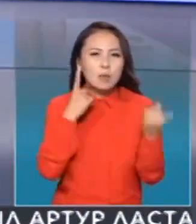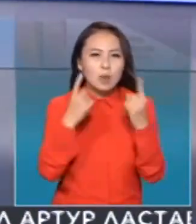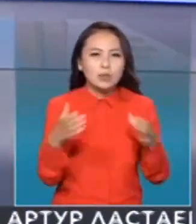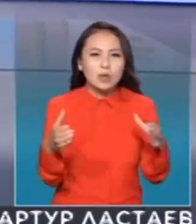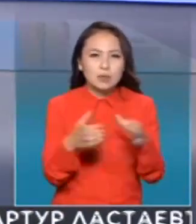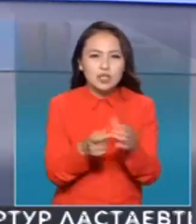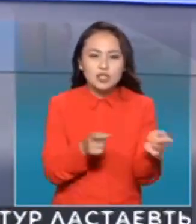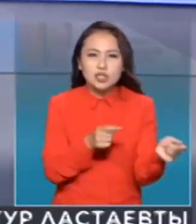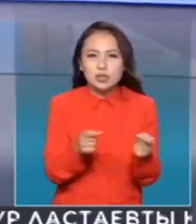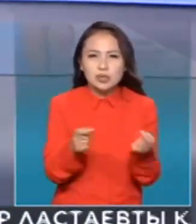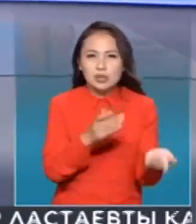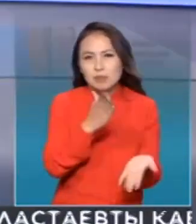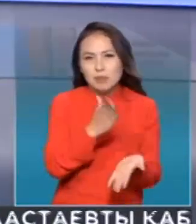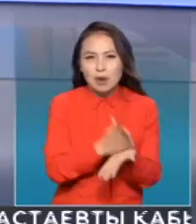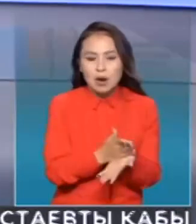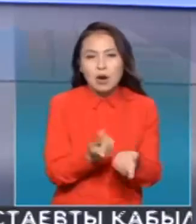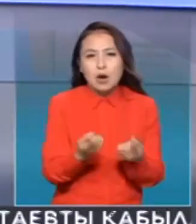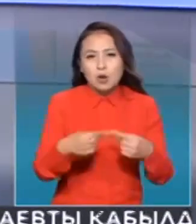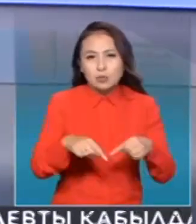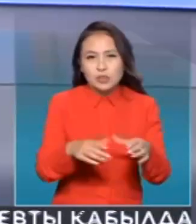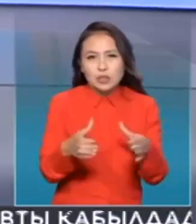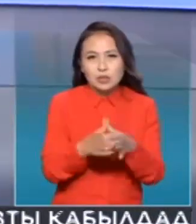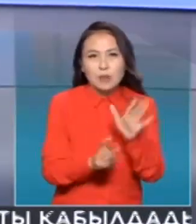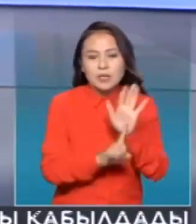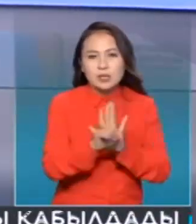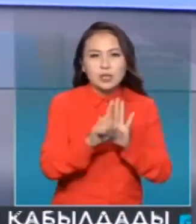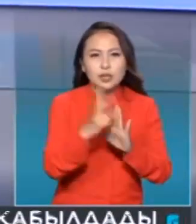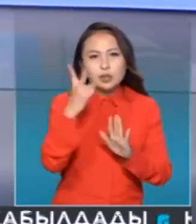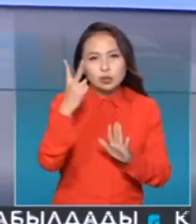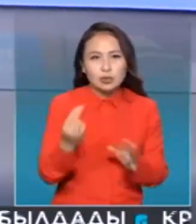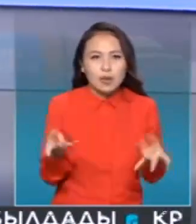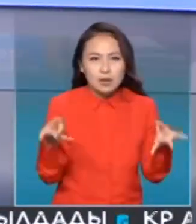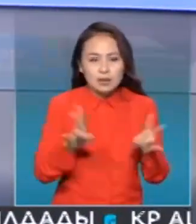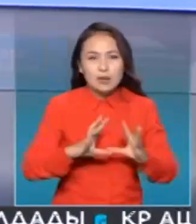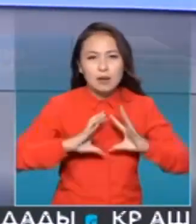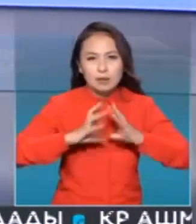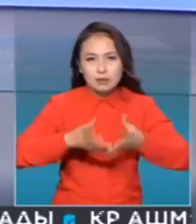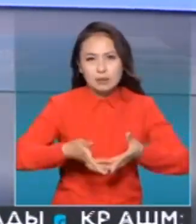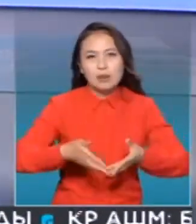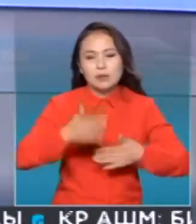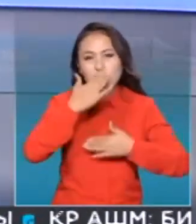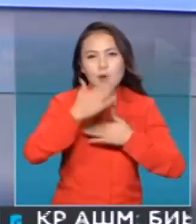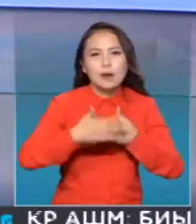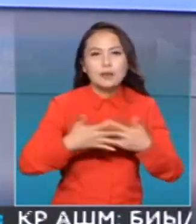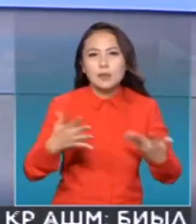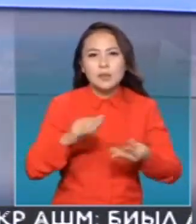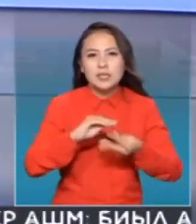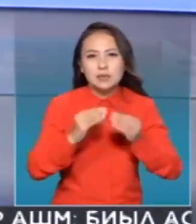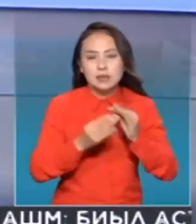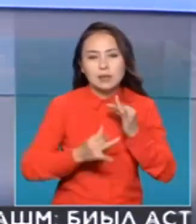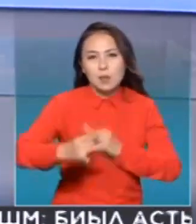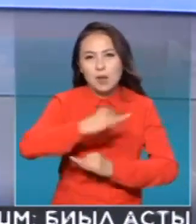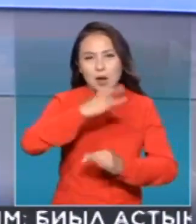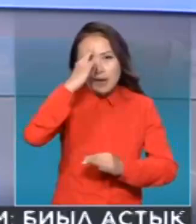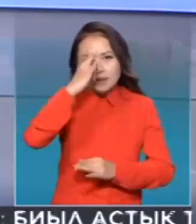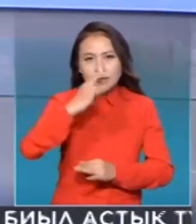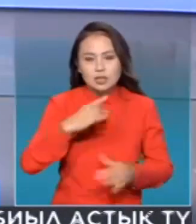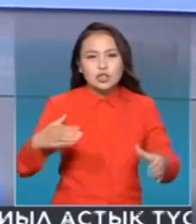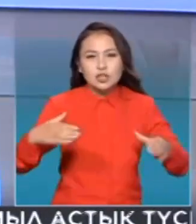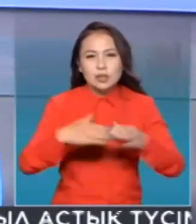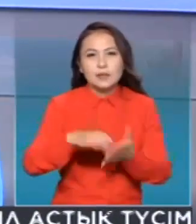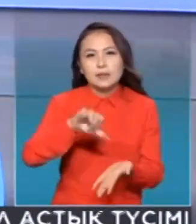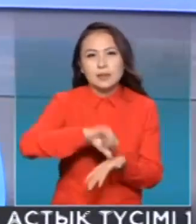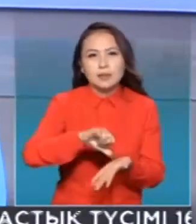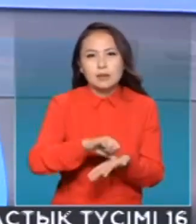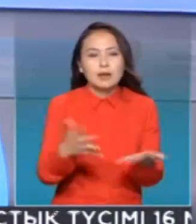мен алпауыт компаниялардың жетекшілері бар. Ауқымды шараның басталуына 2 күн қалды. Халықаралық алаңда қандай мәселе талқыланбақ?